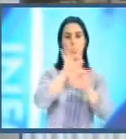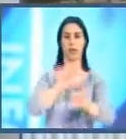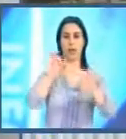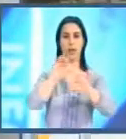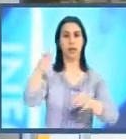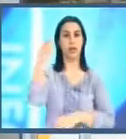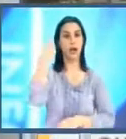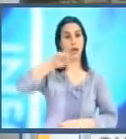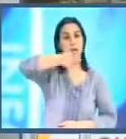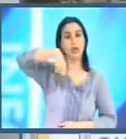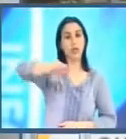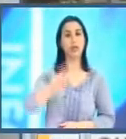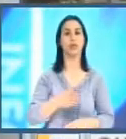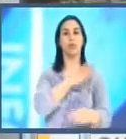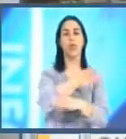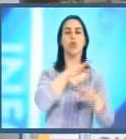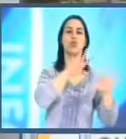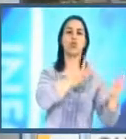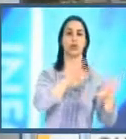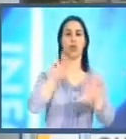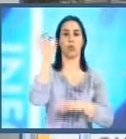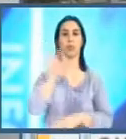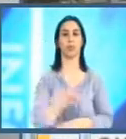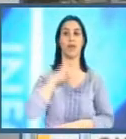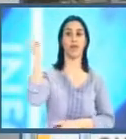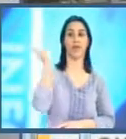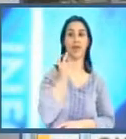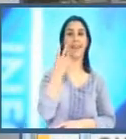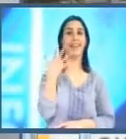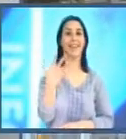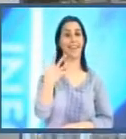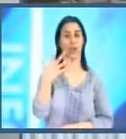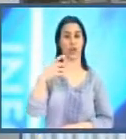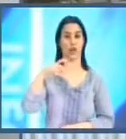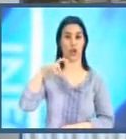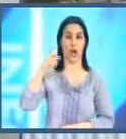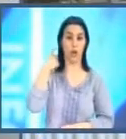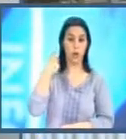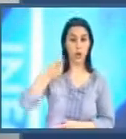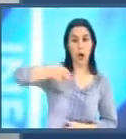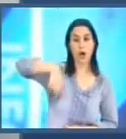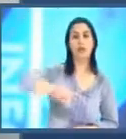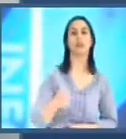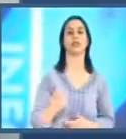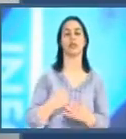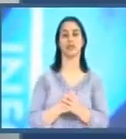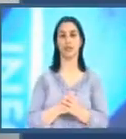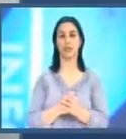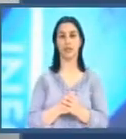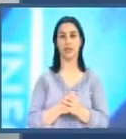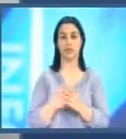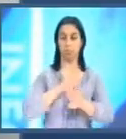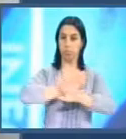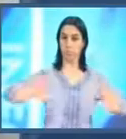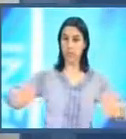una incidència a la vaga del 99%. Han vingut 5 nanos dels 450 nanos que formen el nostre centre. Prèviament al